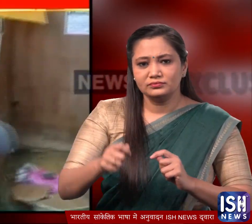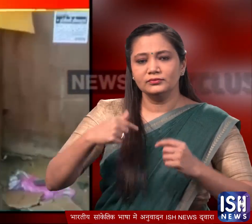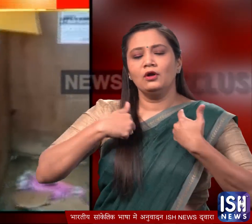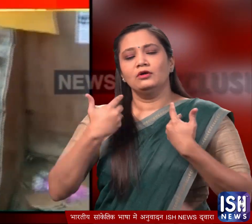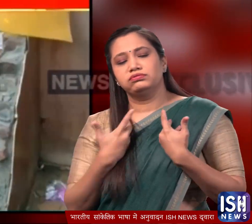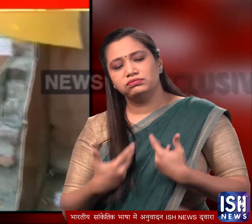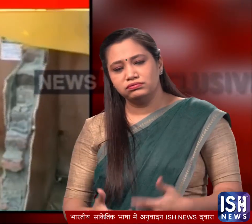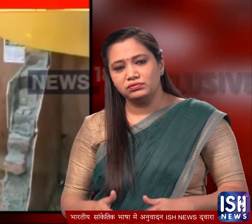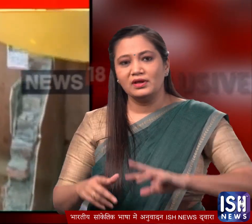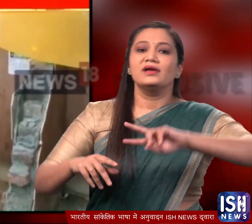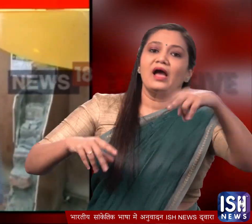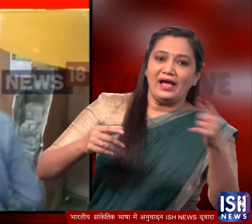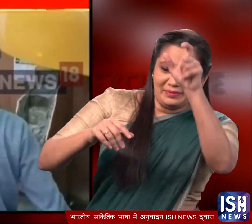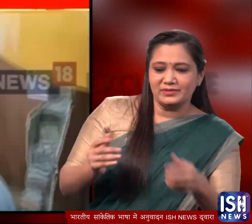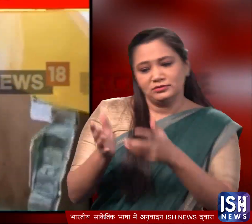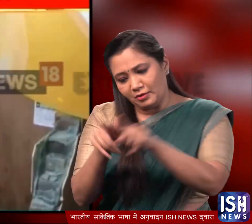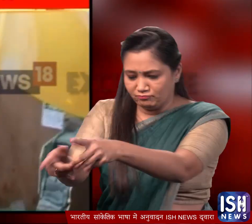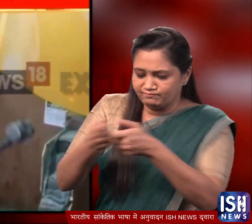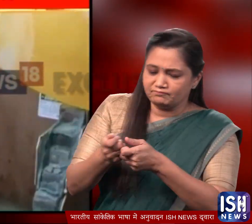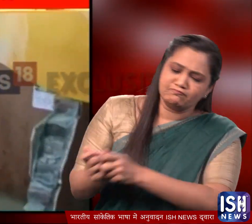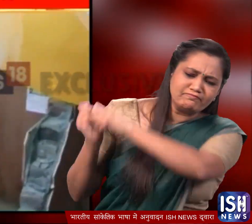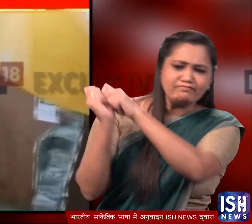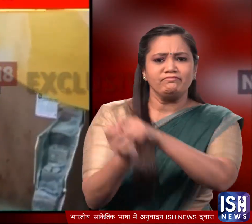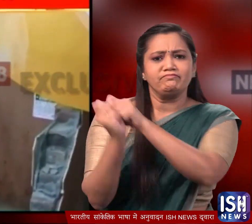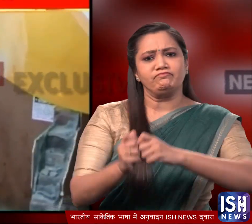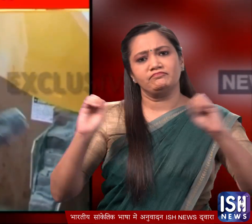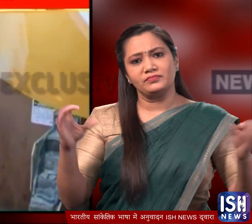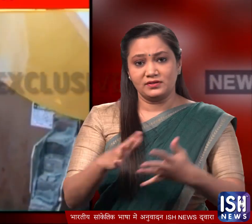लगा। उसके थकने के बाद वहां मौजूद एक दूसरे आदमी ने